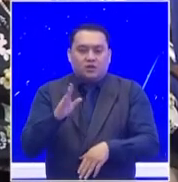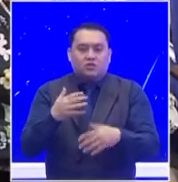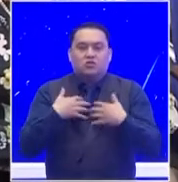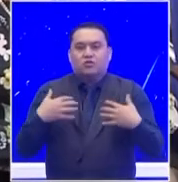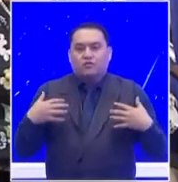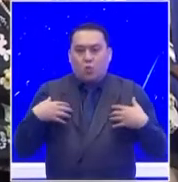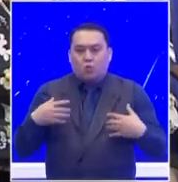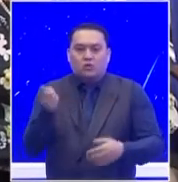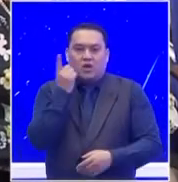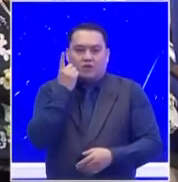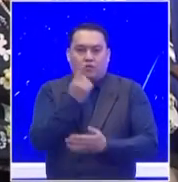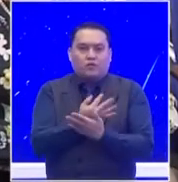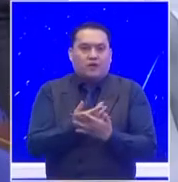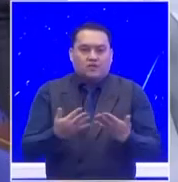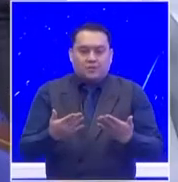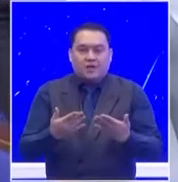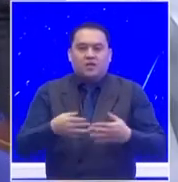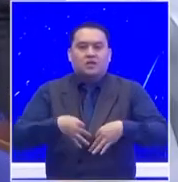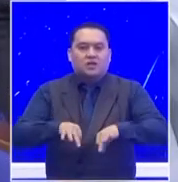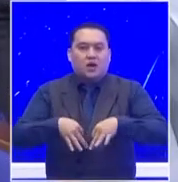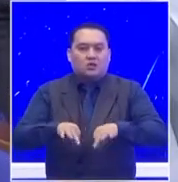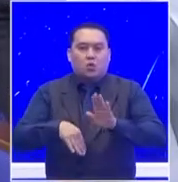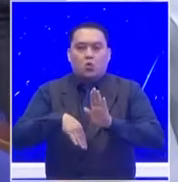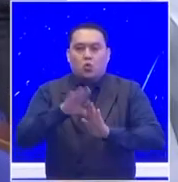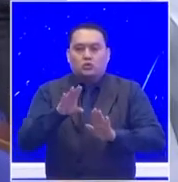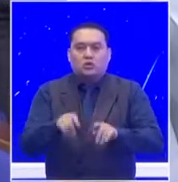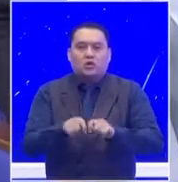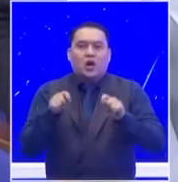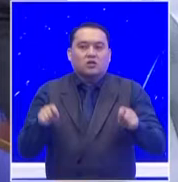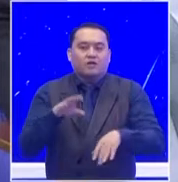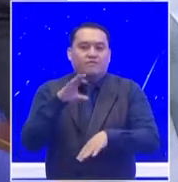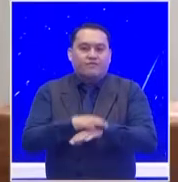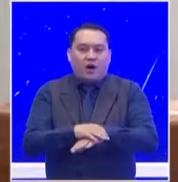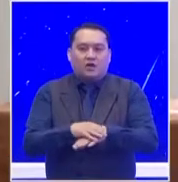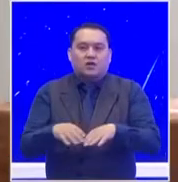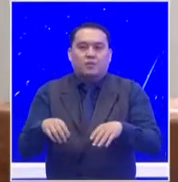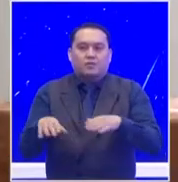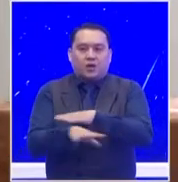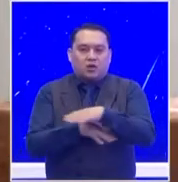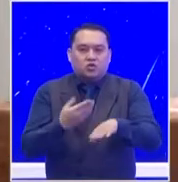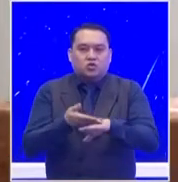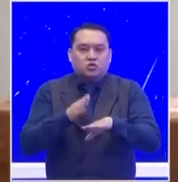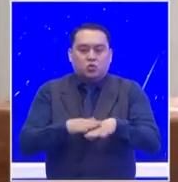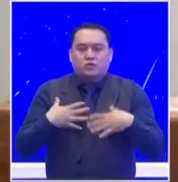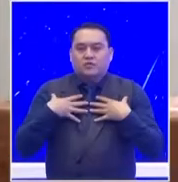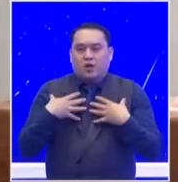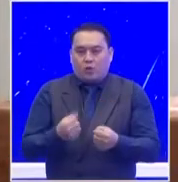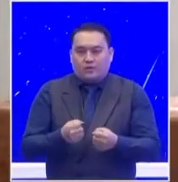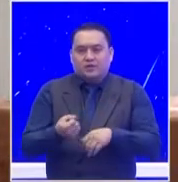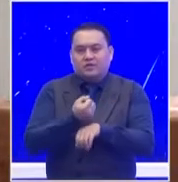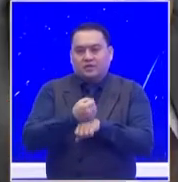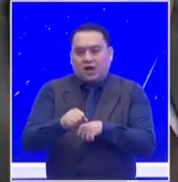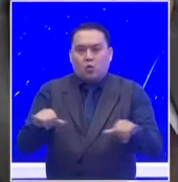сотовых телефонов и транспортных средств. Соответственно, улучшена раскрываемость в фактах разбоев, причинения тяжкого вреда здоровью,